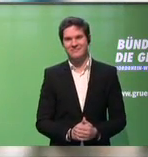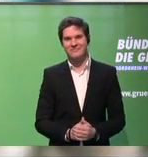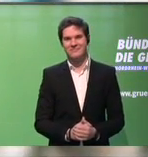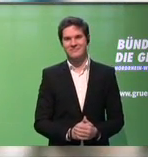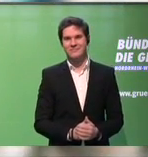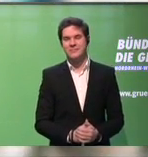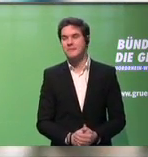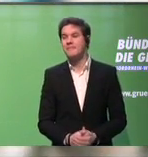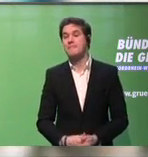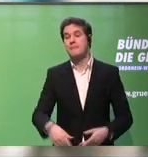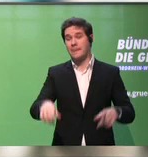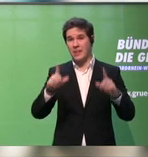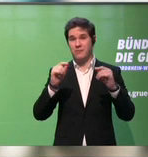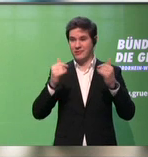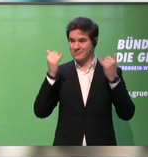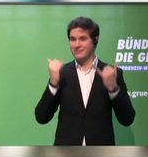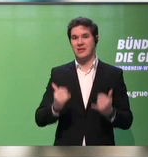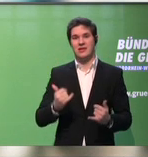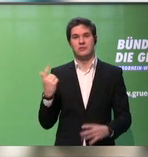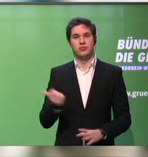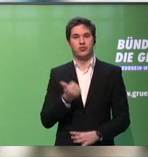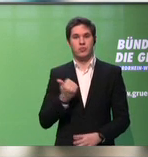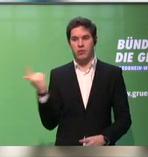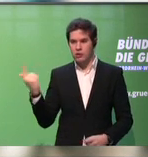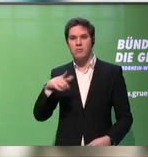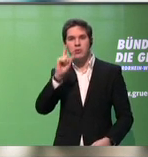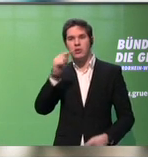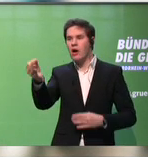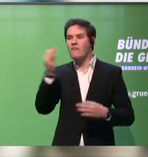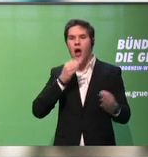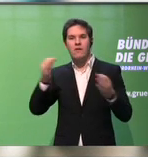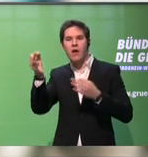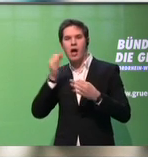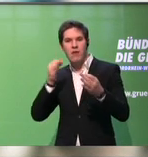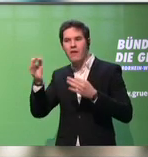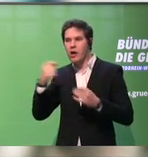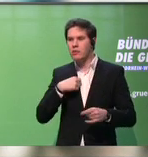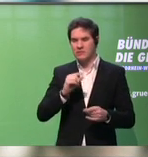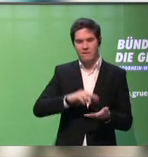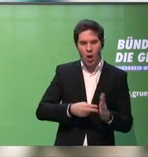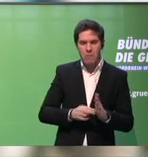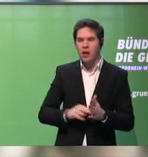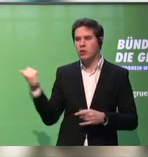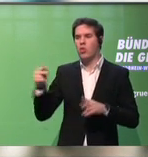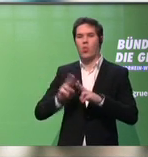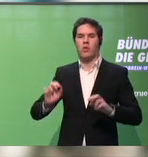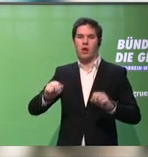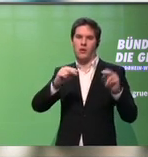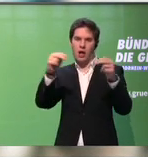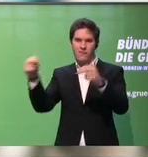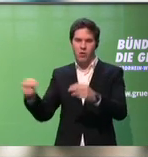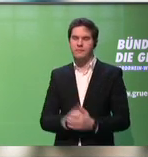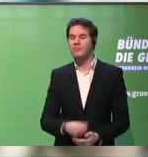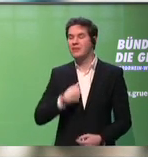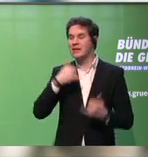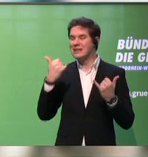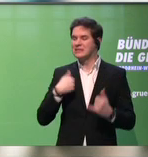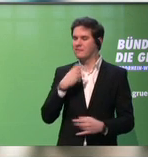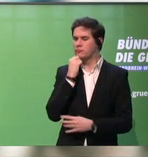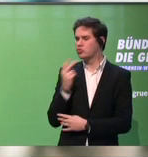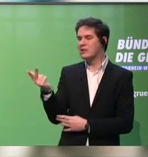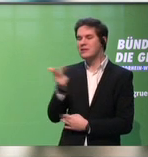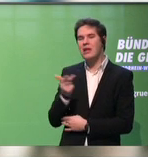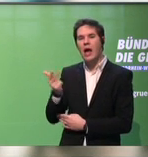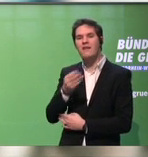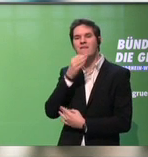Und dann können wir die sozusagen so direkt zusammenstreuen, dass ihr dann auch Zeit habt, auf alle Fragen einzugehen. Die erste Frage, die ich stellen würde an alle, ist